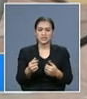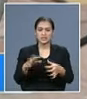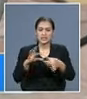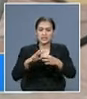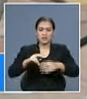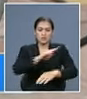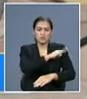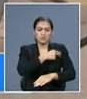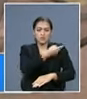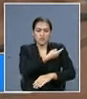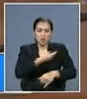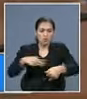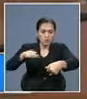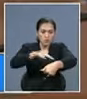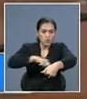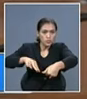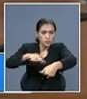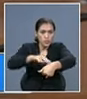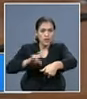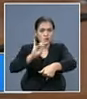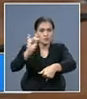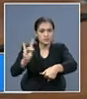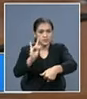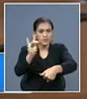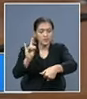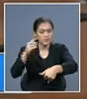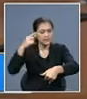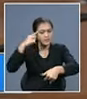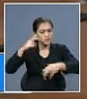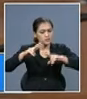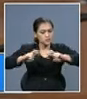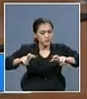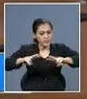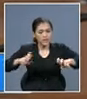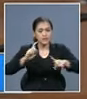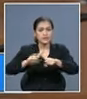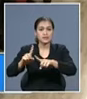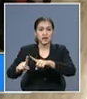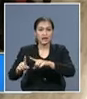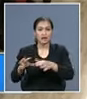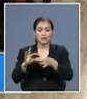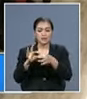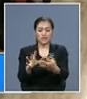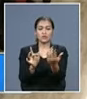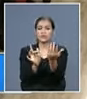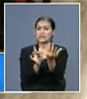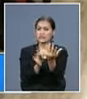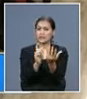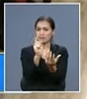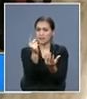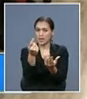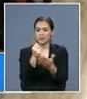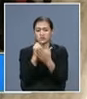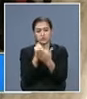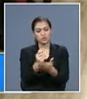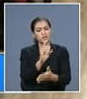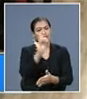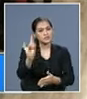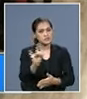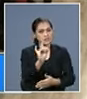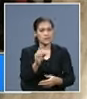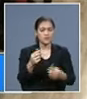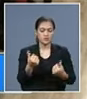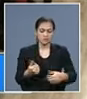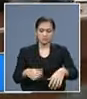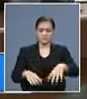ป่าเป็นห้องทดลองวิเคราะ์ฮอร์โมนสัตว์ป่าพร้อมทั้งนำเทคโนโลยีมาช่วยในการสืบพันธสัตว์ป่าด้วยนะครับและที่สำคัญศูนย์แห่งนี้ยัง